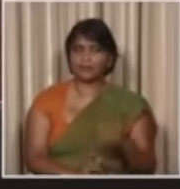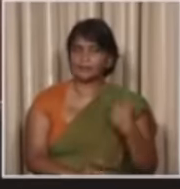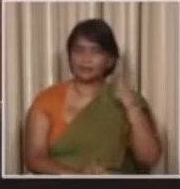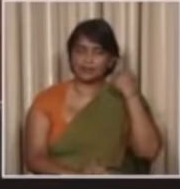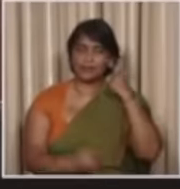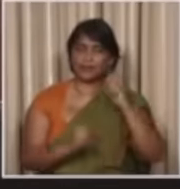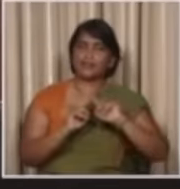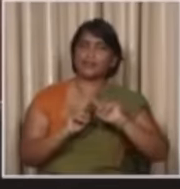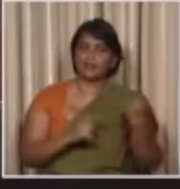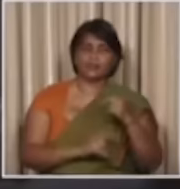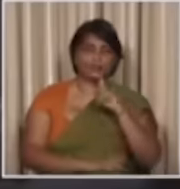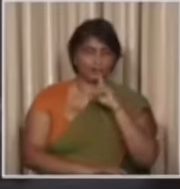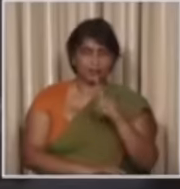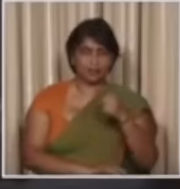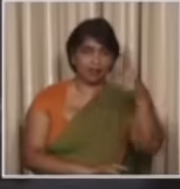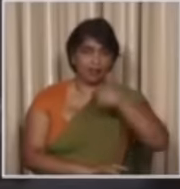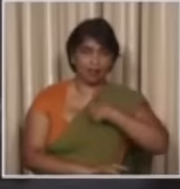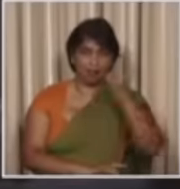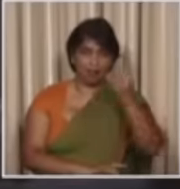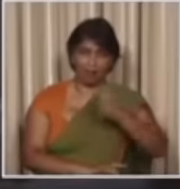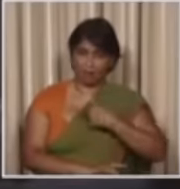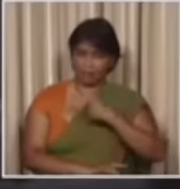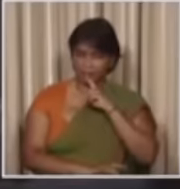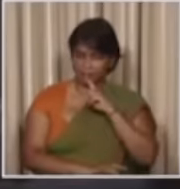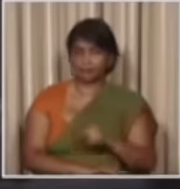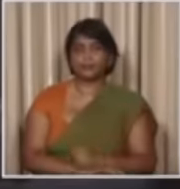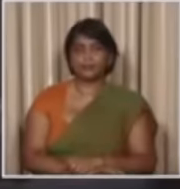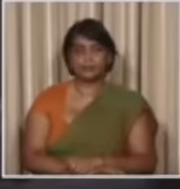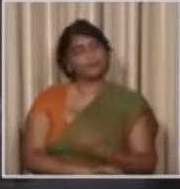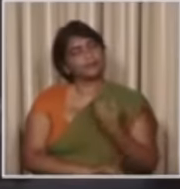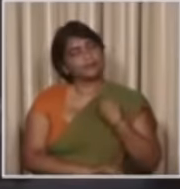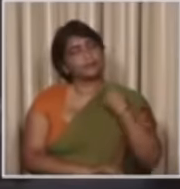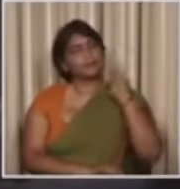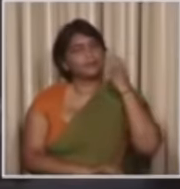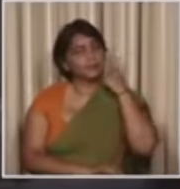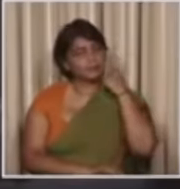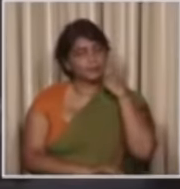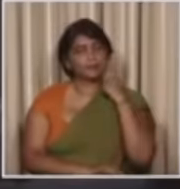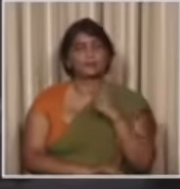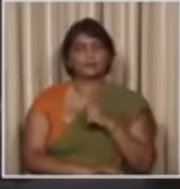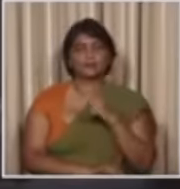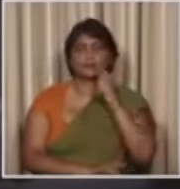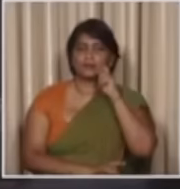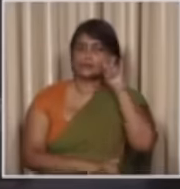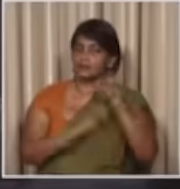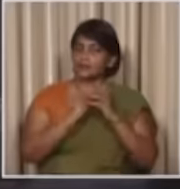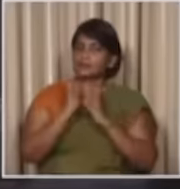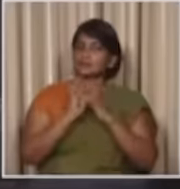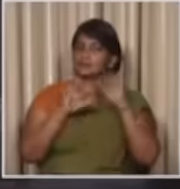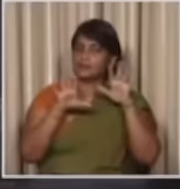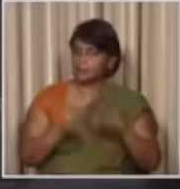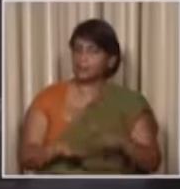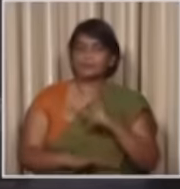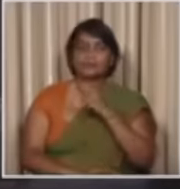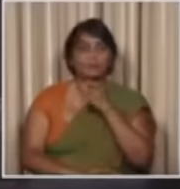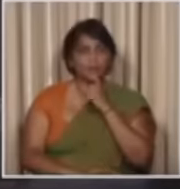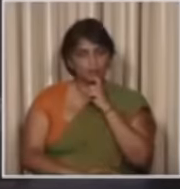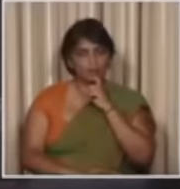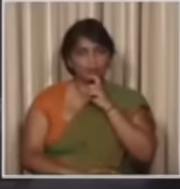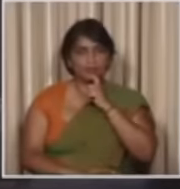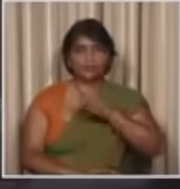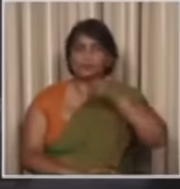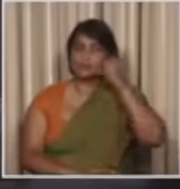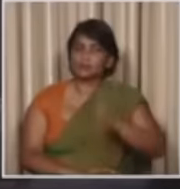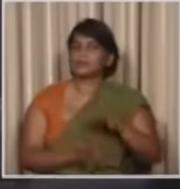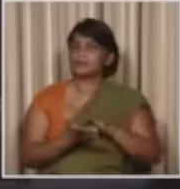වඩා වෙනත් කාරණයක් කියන්නේ මෙතුමා මගේ නම සඳහන් කරා ඉතින් අපි දන්නවා මේ පුරවැසි භාවය පිළිබඳව නඩුවේ තීන්දුව දෙන්න